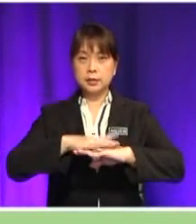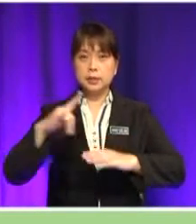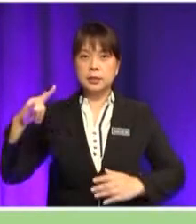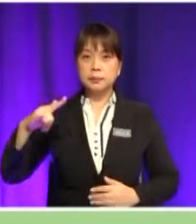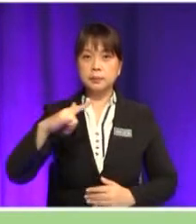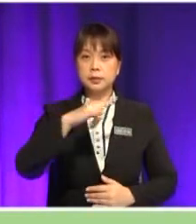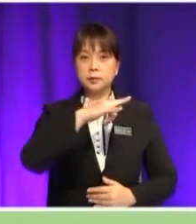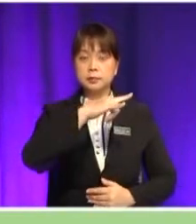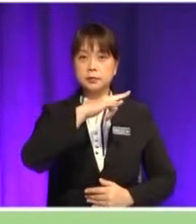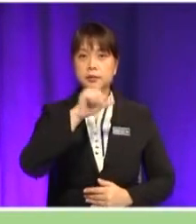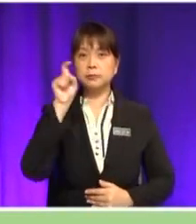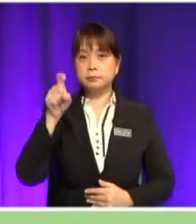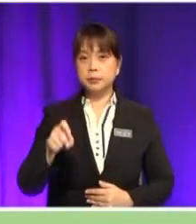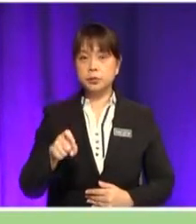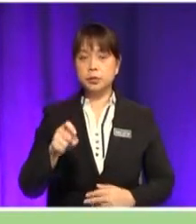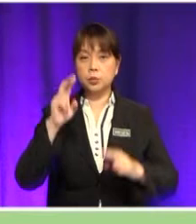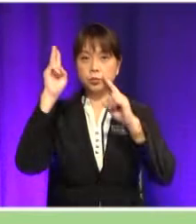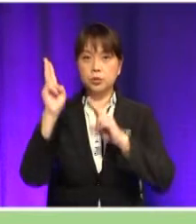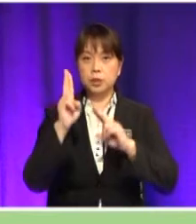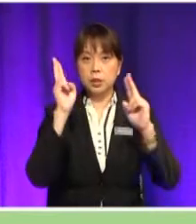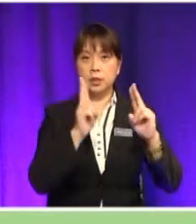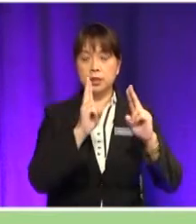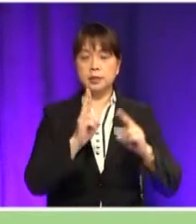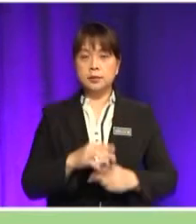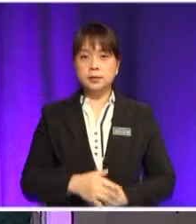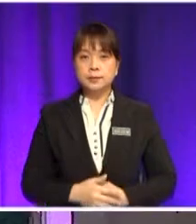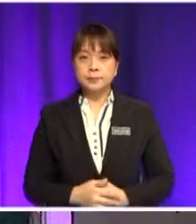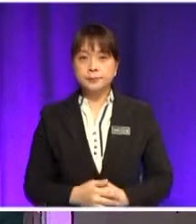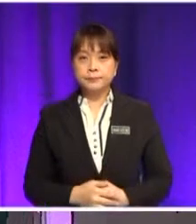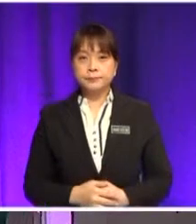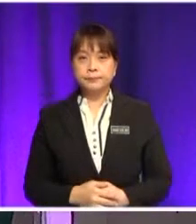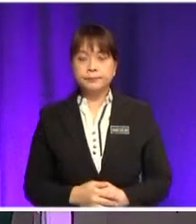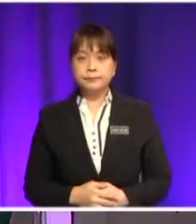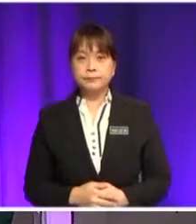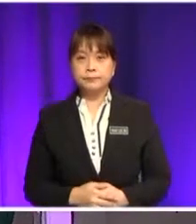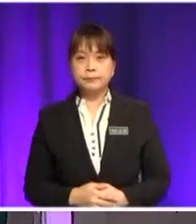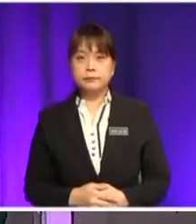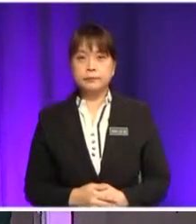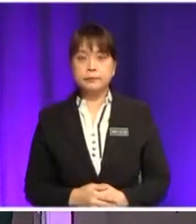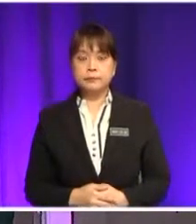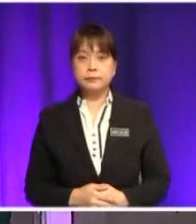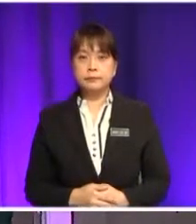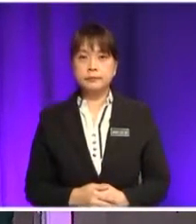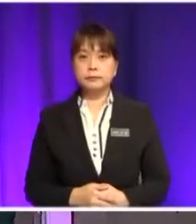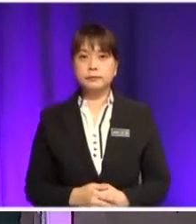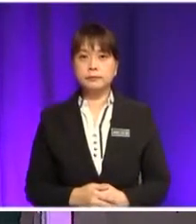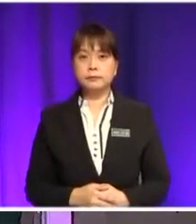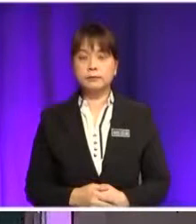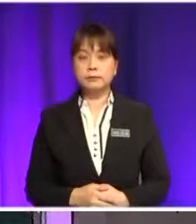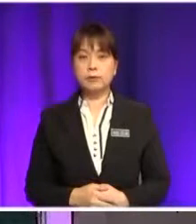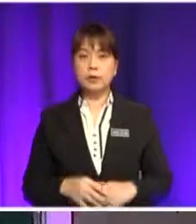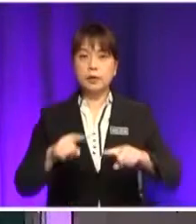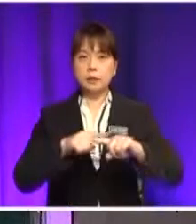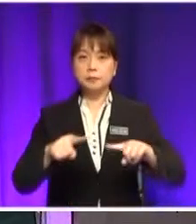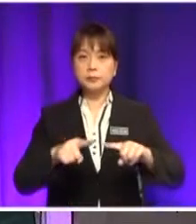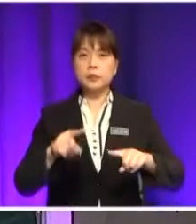dia memang memelukkan udara Sebab aku dipelukkan udara sebab dipelukan perbedaan tekanan tapi kalau